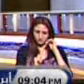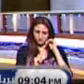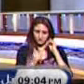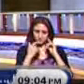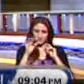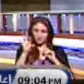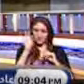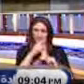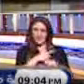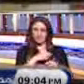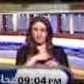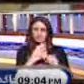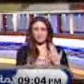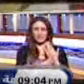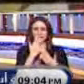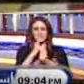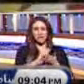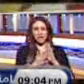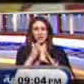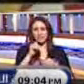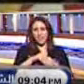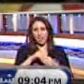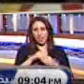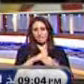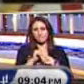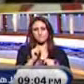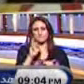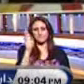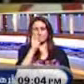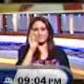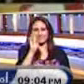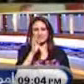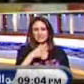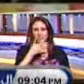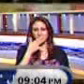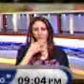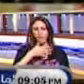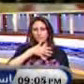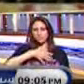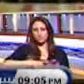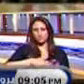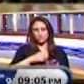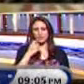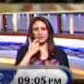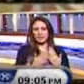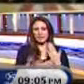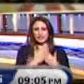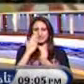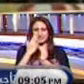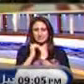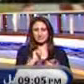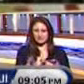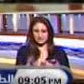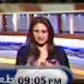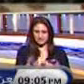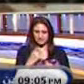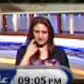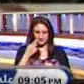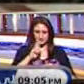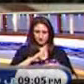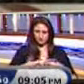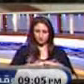اختيار اسم البابا الجديد أو التصويت. لكن الآن العملية نجحت، وأن هناك بابا جديد للفاتيكان يعبر